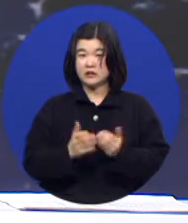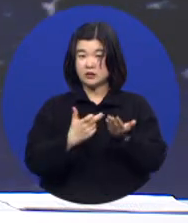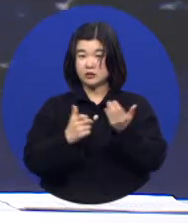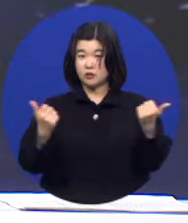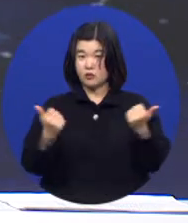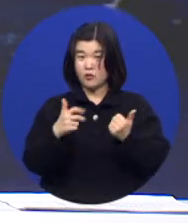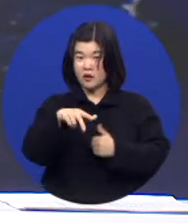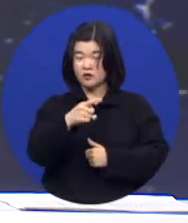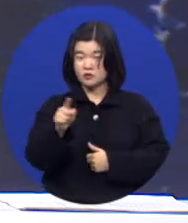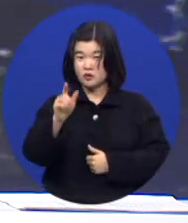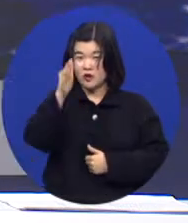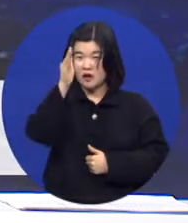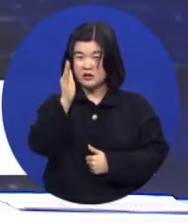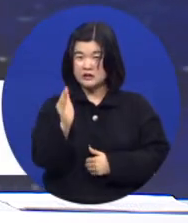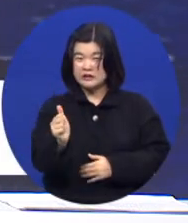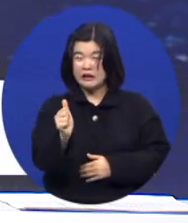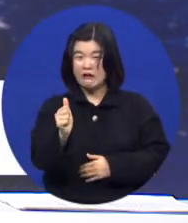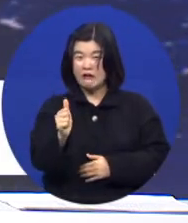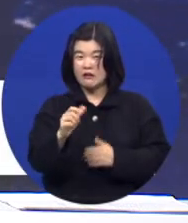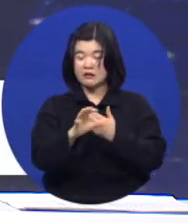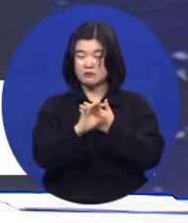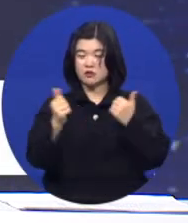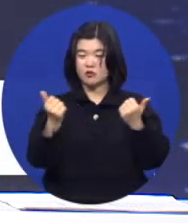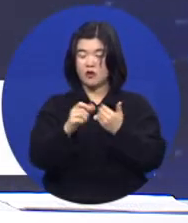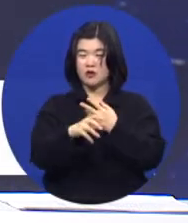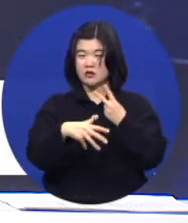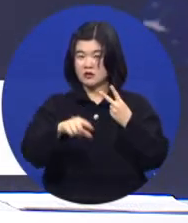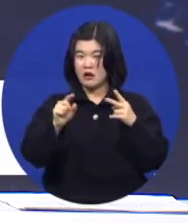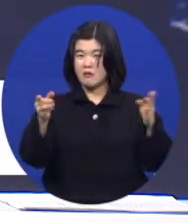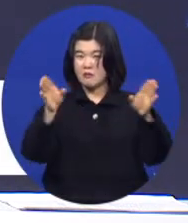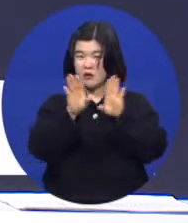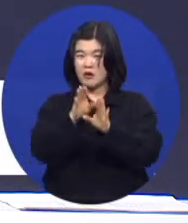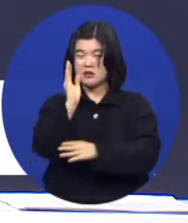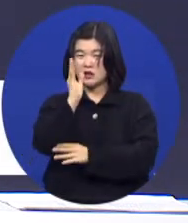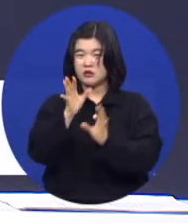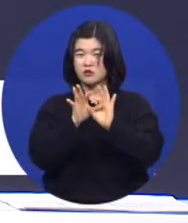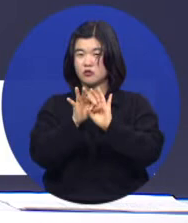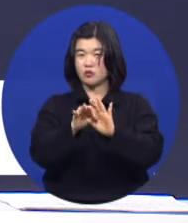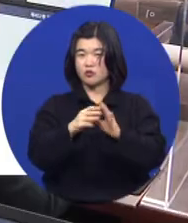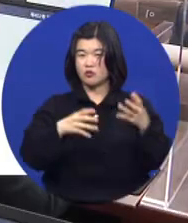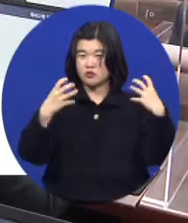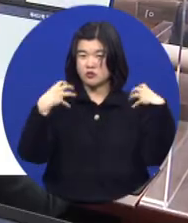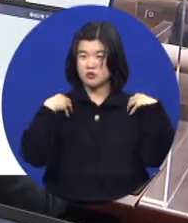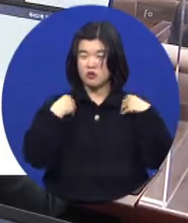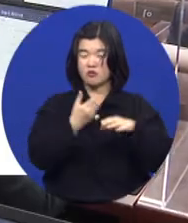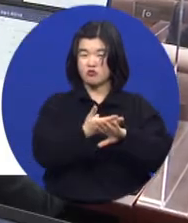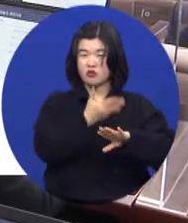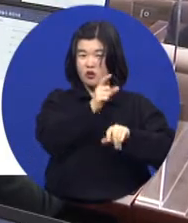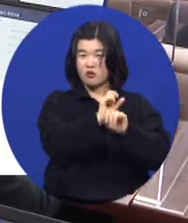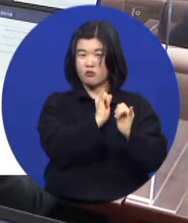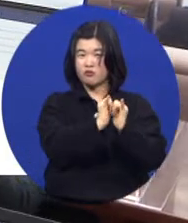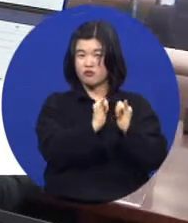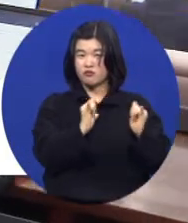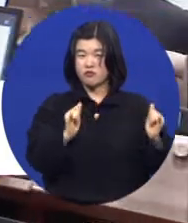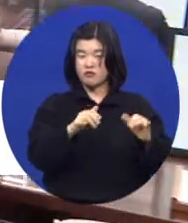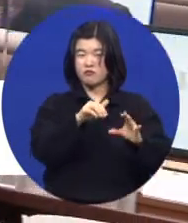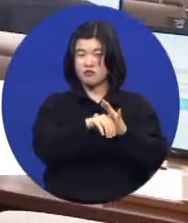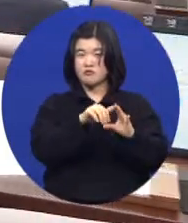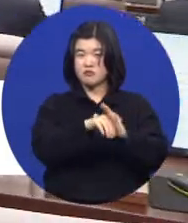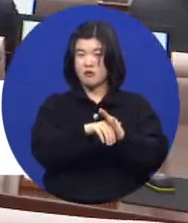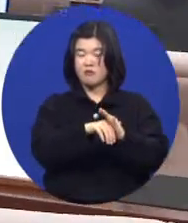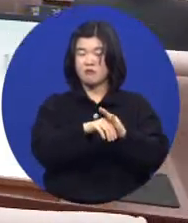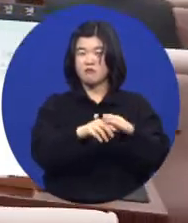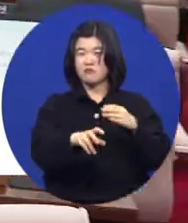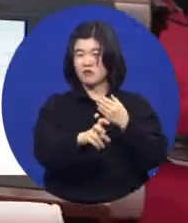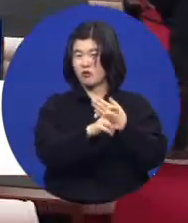제주도의회 좌남수 의장은 임시회 2차 본회의 폐회사를 통해 최근 도청 고위공직자의 불법 선거운동